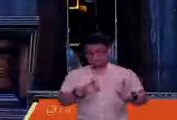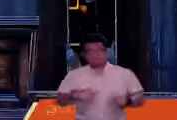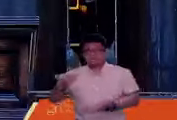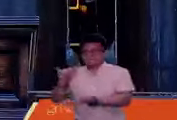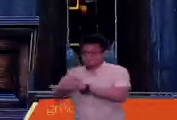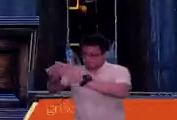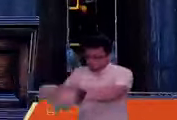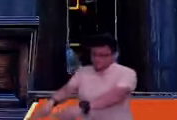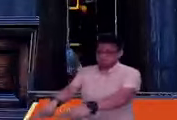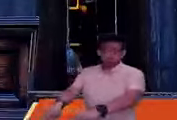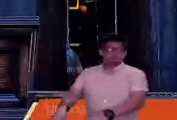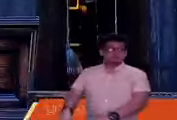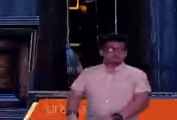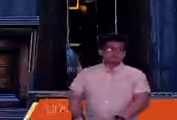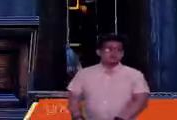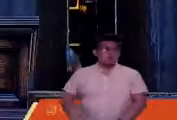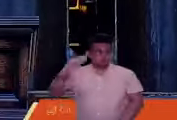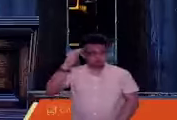Christ.